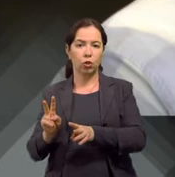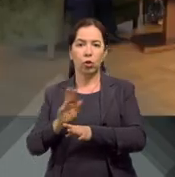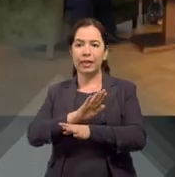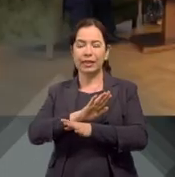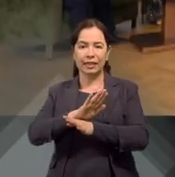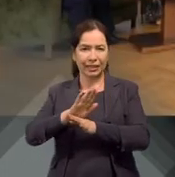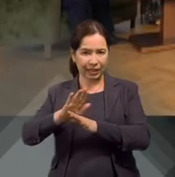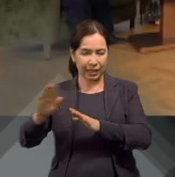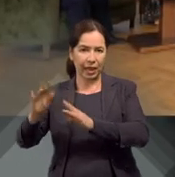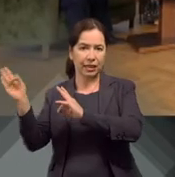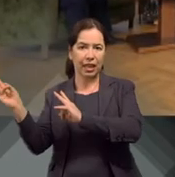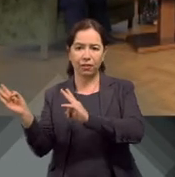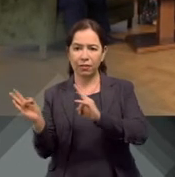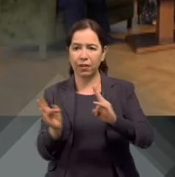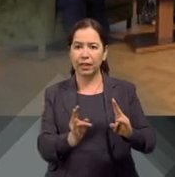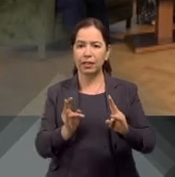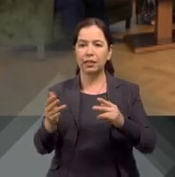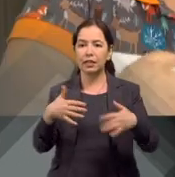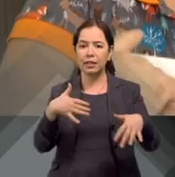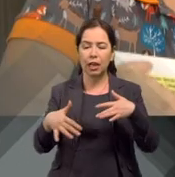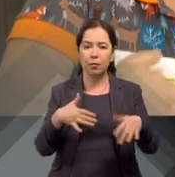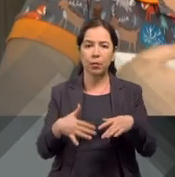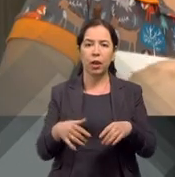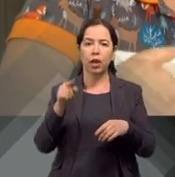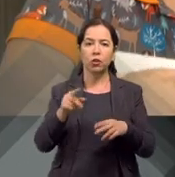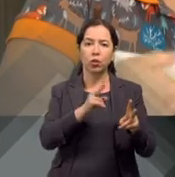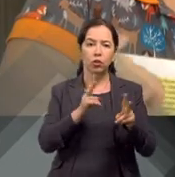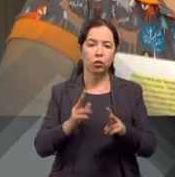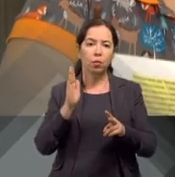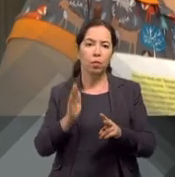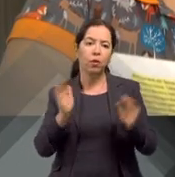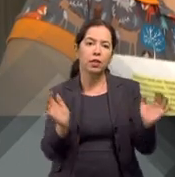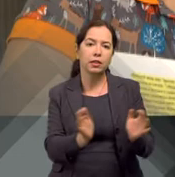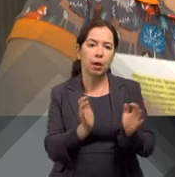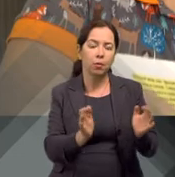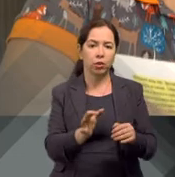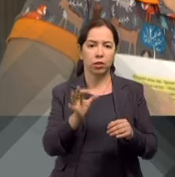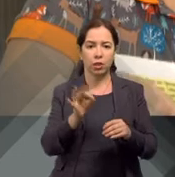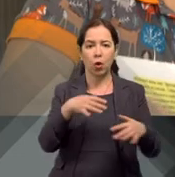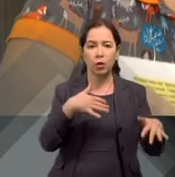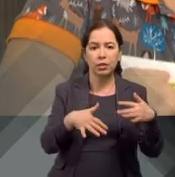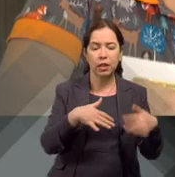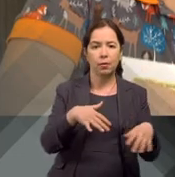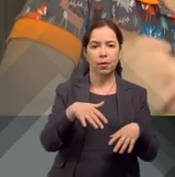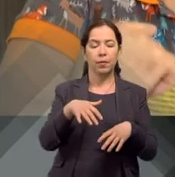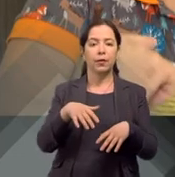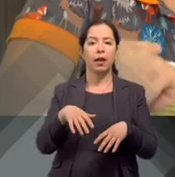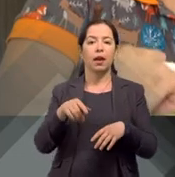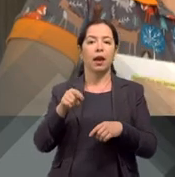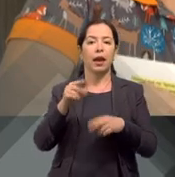преломит и льна курящегося не угасит. Нежный тот, кто внимателен к сильным и слабым сторонам